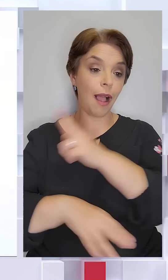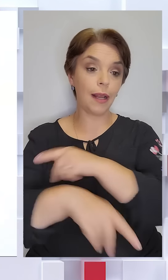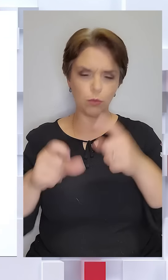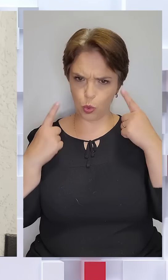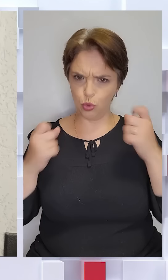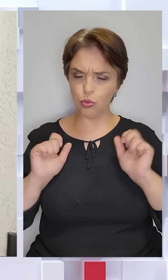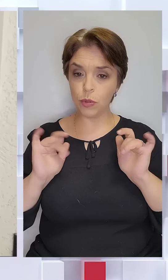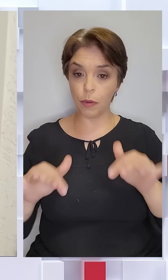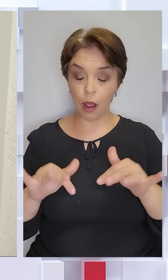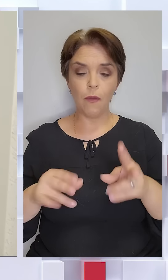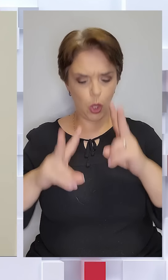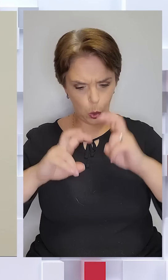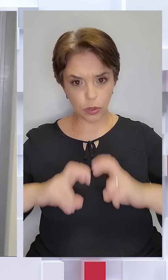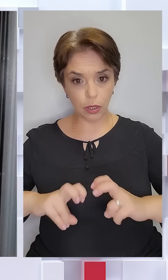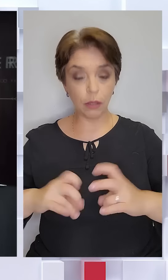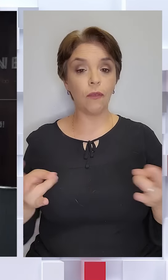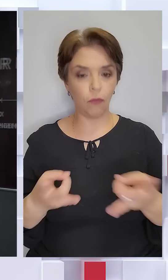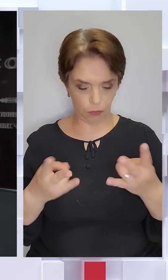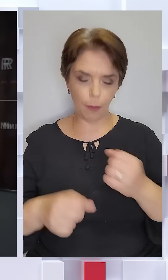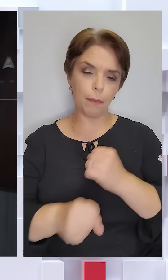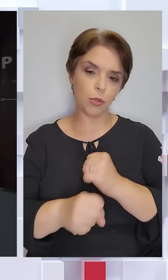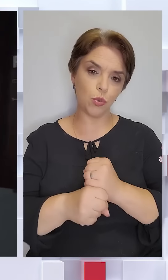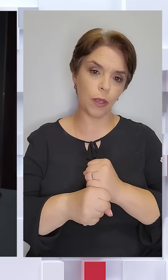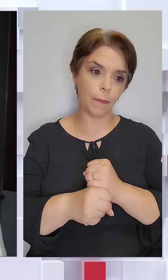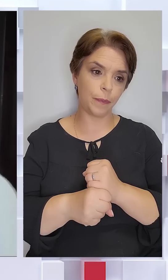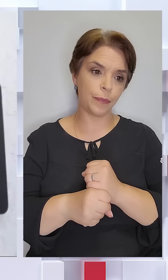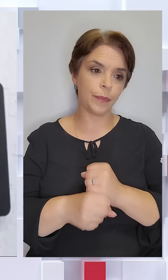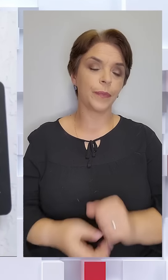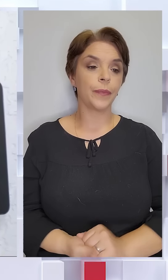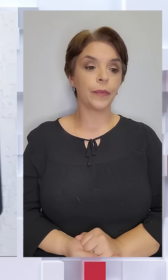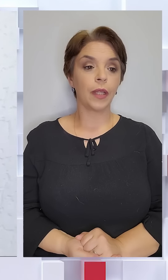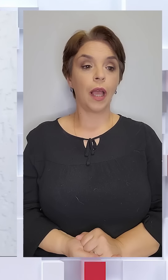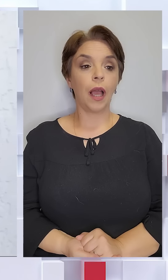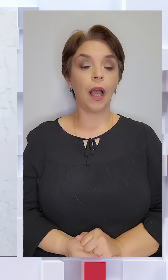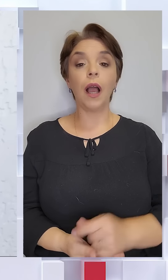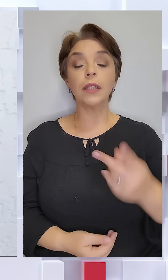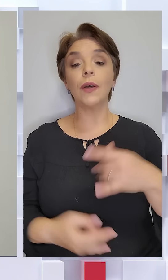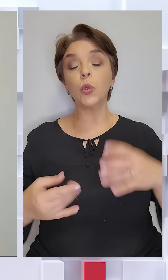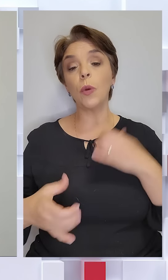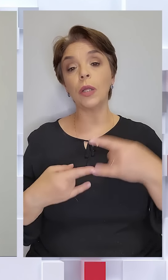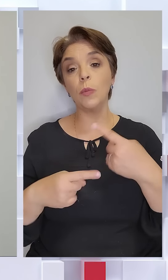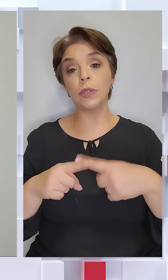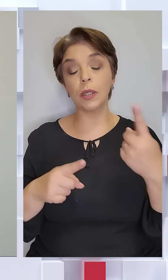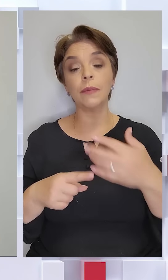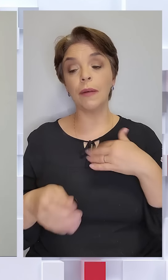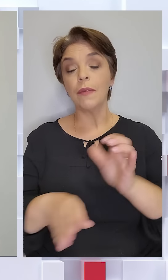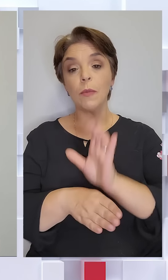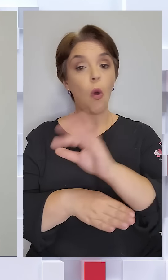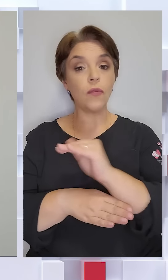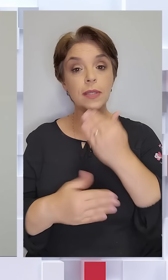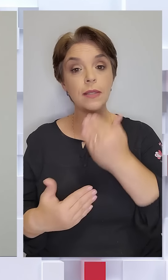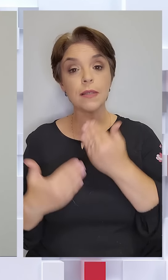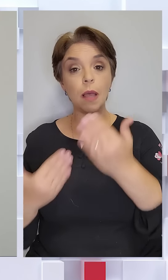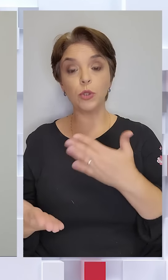попри гучну справу і розслідування, досі працює. Доброго дня. Це вас турбує канал 1+1. Ми вам відправляли